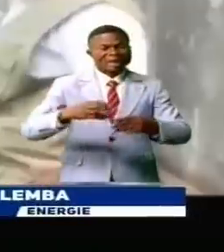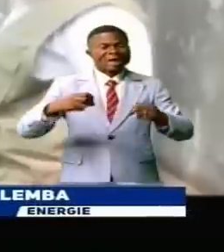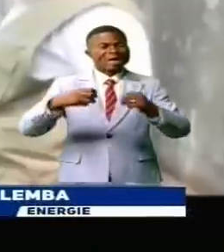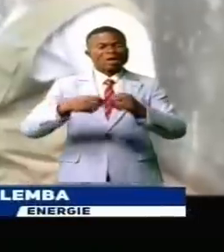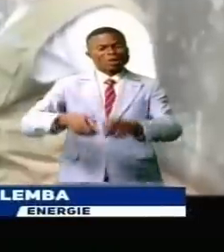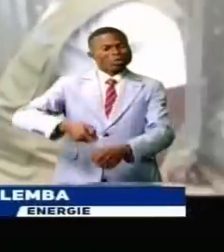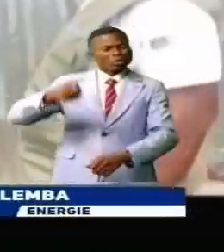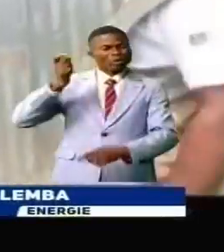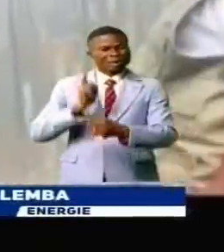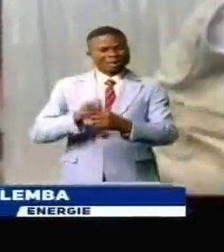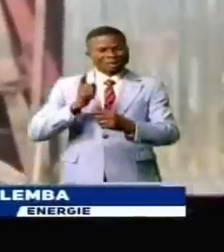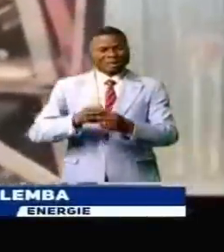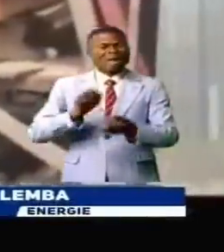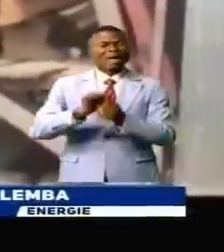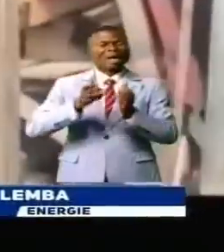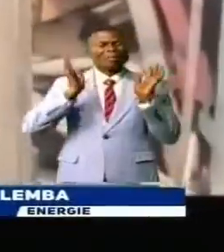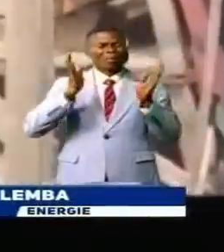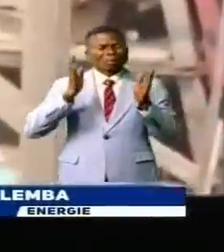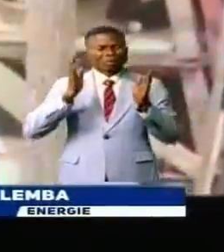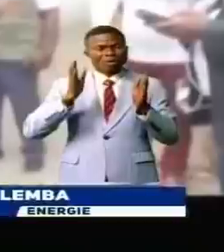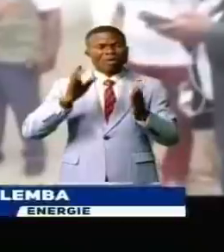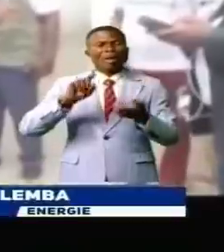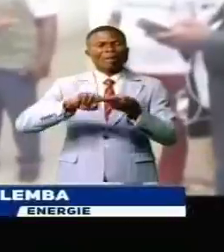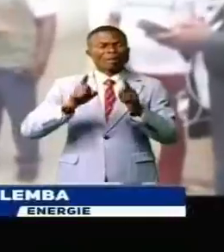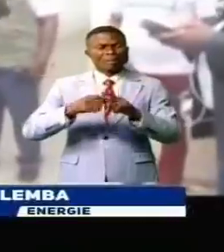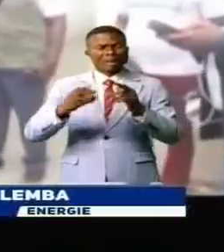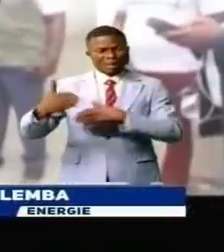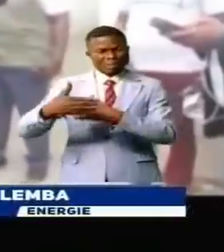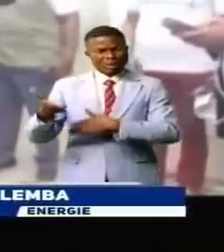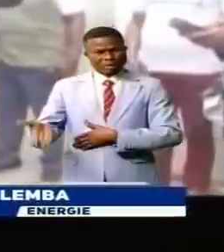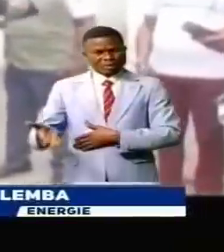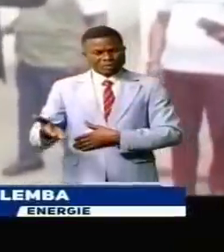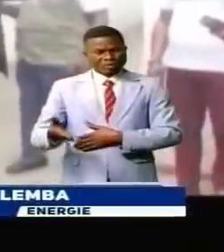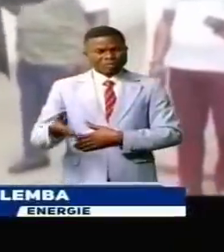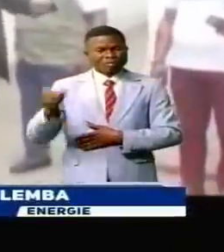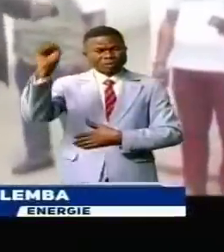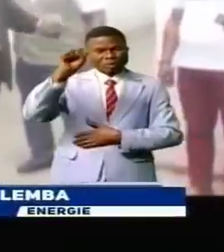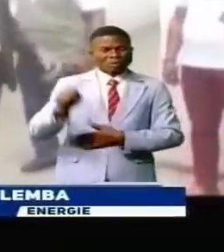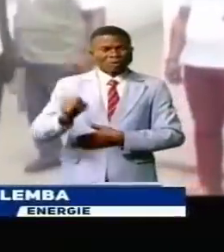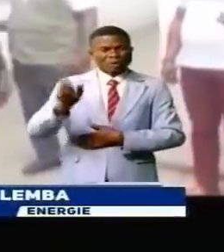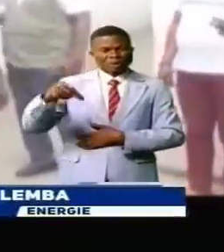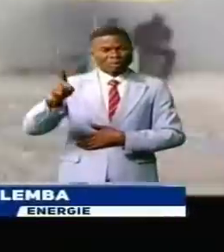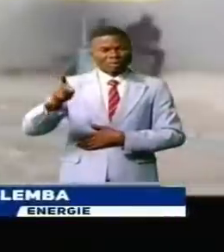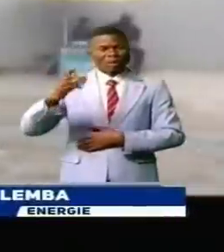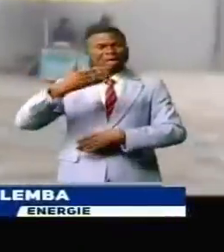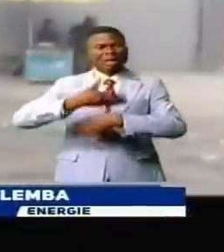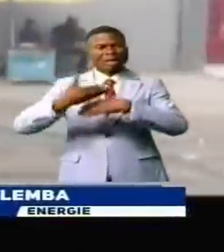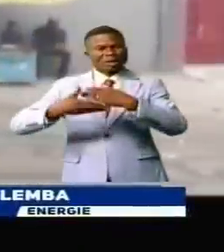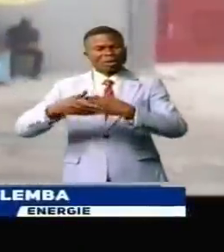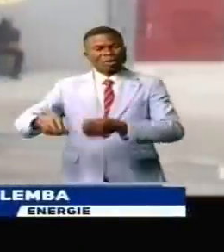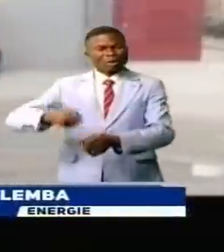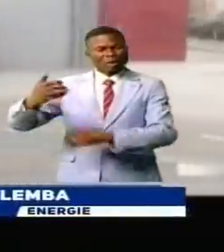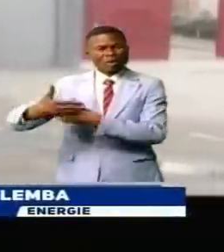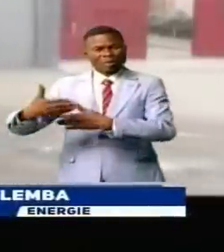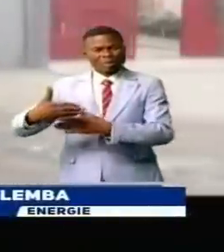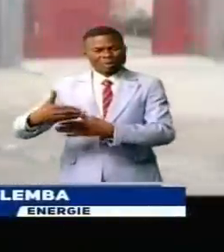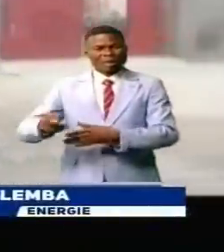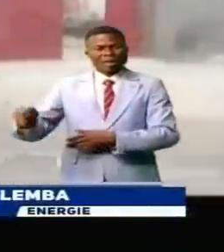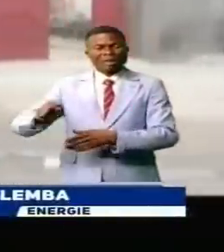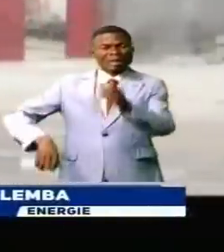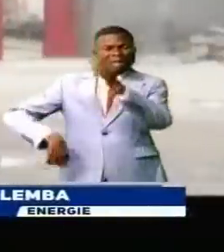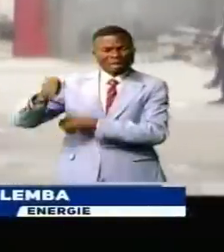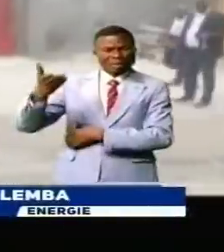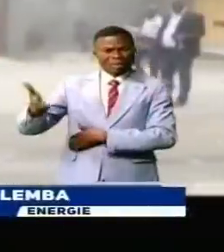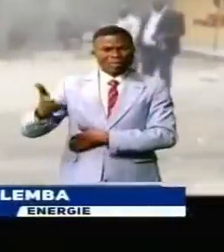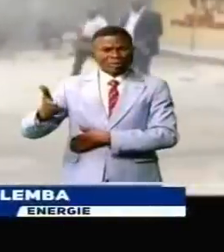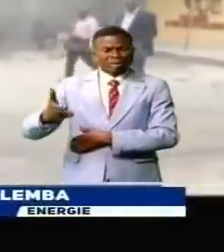et les dangers restent permanents pour le voisinage. À Super Lemba encore, à la cabine Rouzizi, juste à côté du terrain GD,